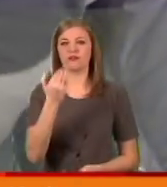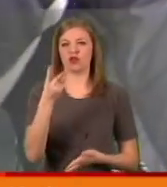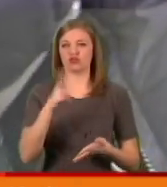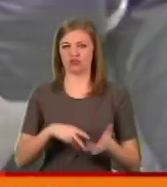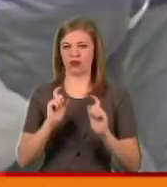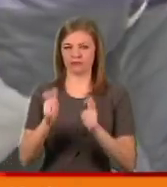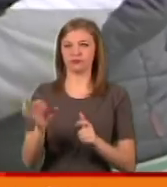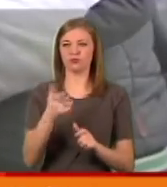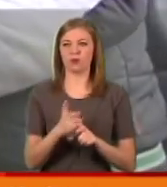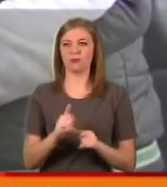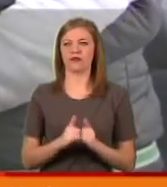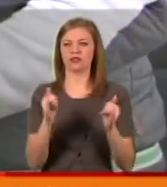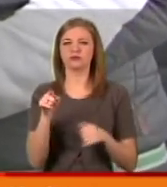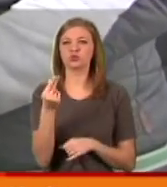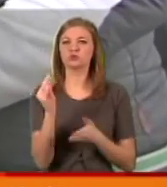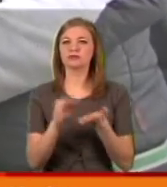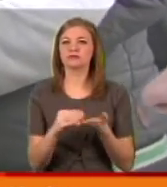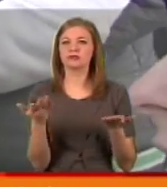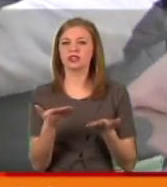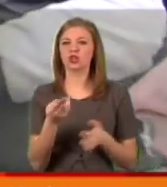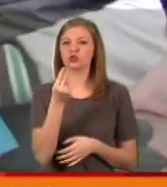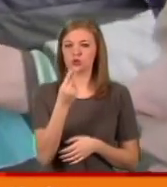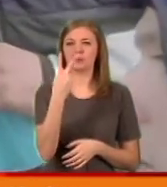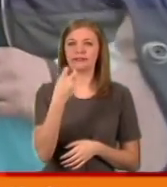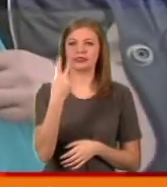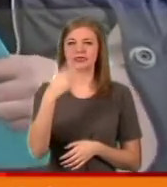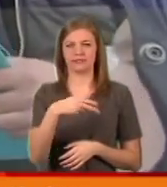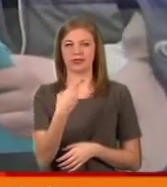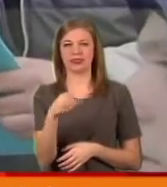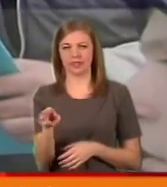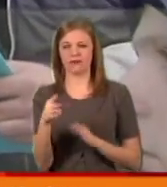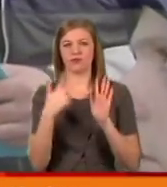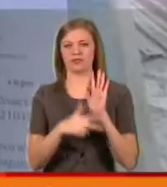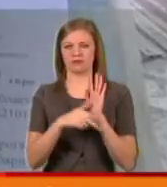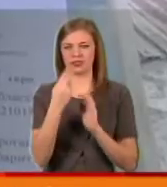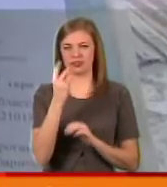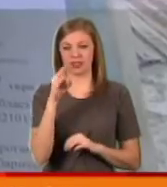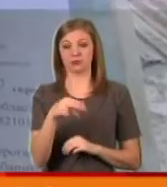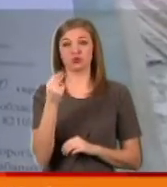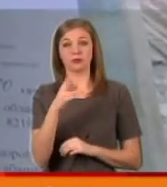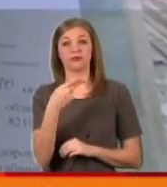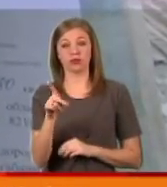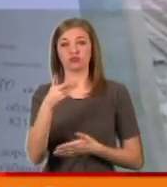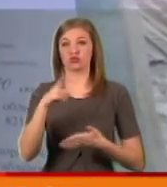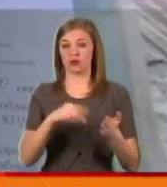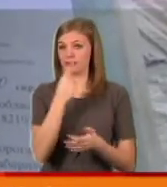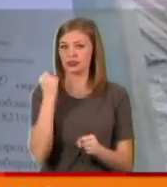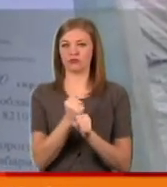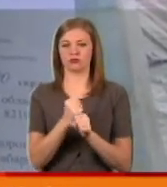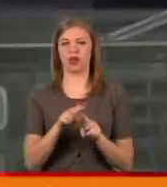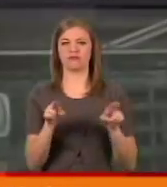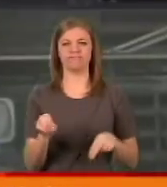перевищення. Яка там сума? Сума 220 євро, 80 центів. Сума в євро, бо штрафи віднедавна